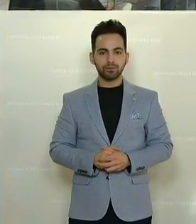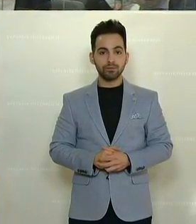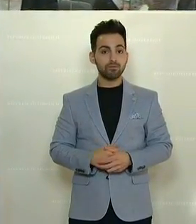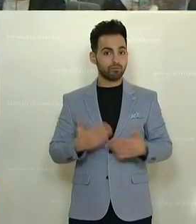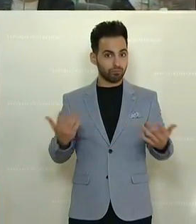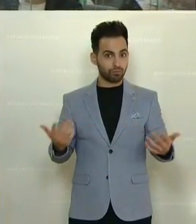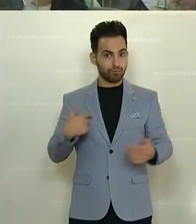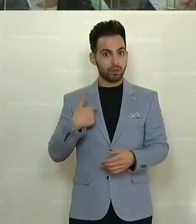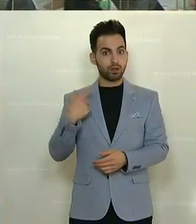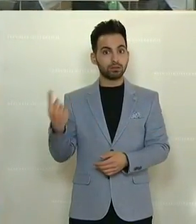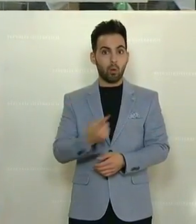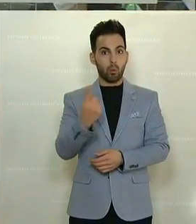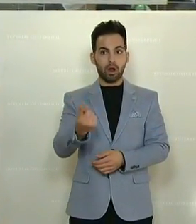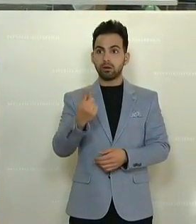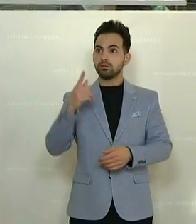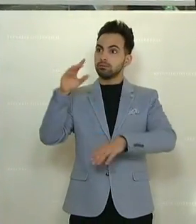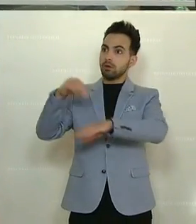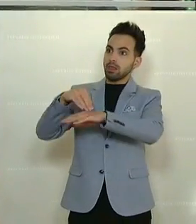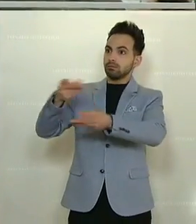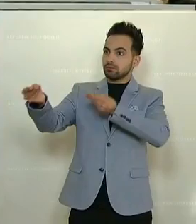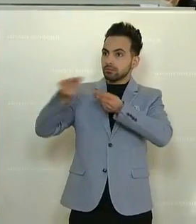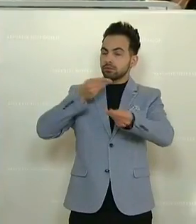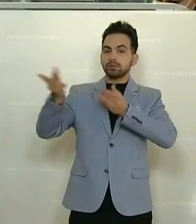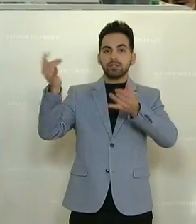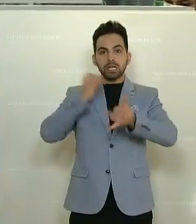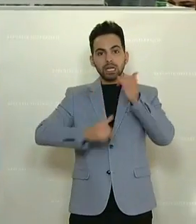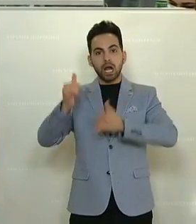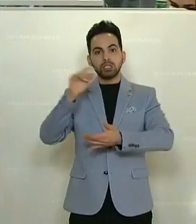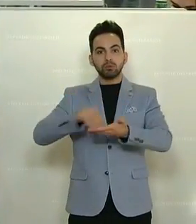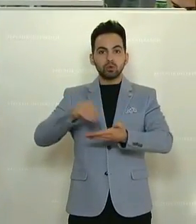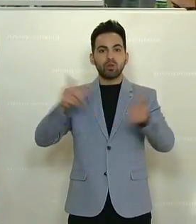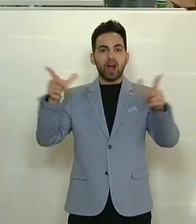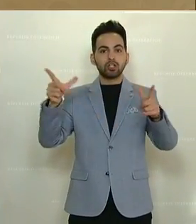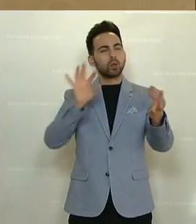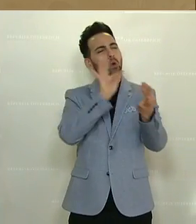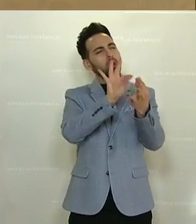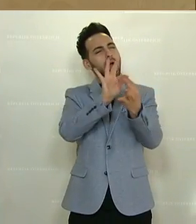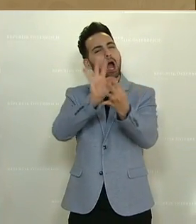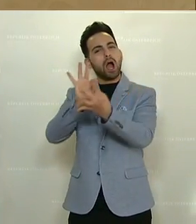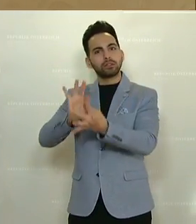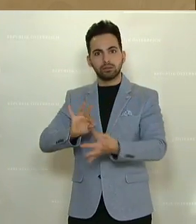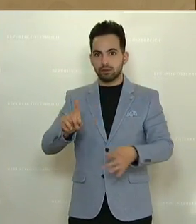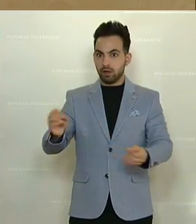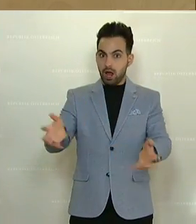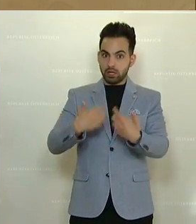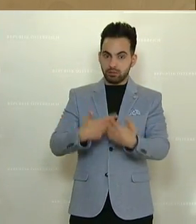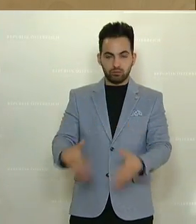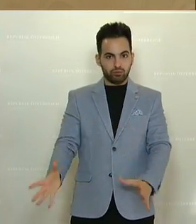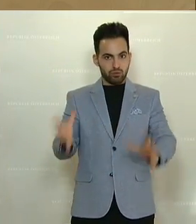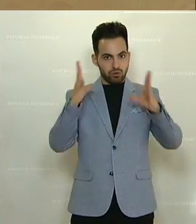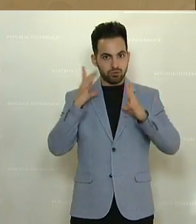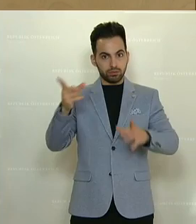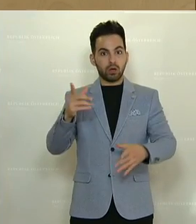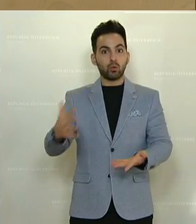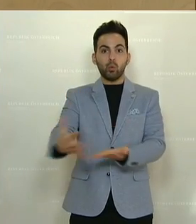Und ich bin laufend mit Reisebüros und Veranstaltern in ganz Österreich in Kontakt und erschüttert, was mir dort teilweise berichtet wird.